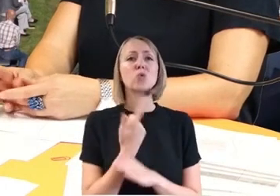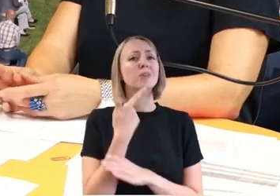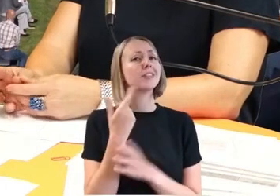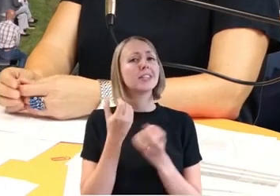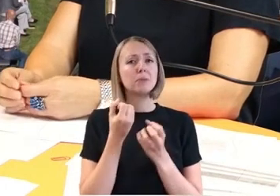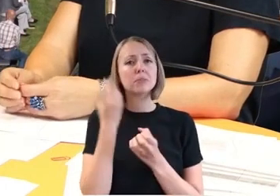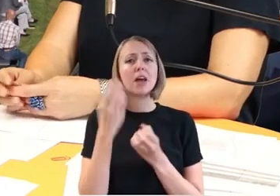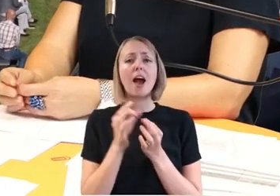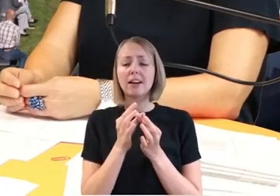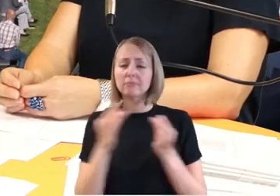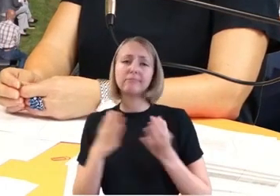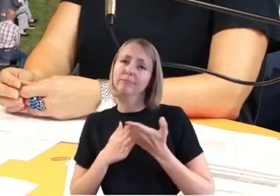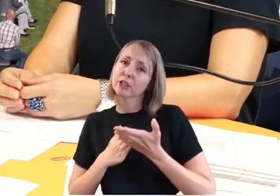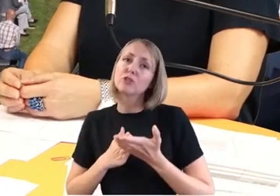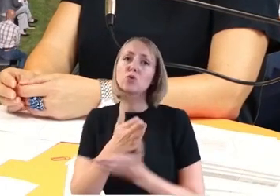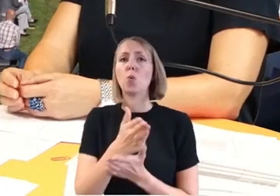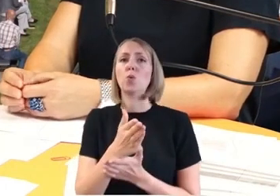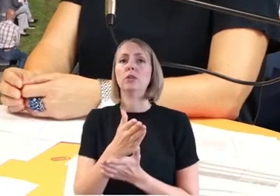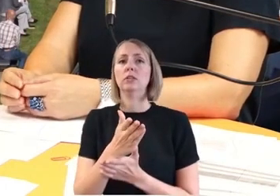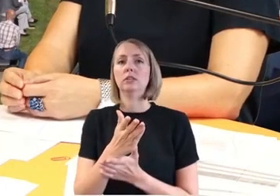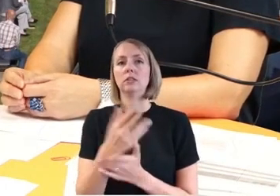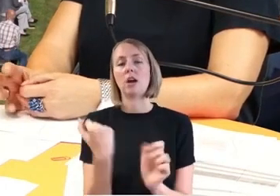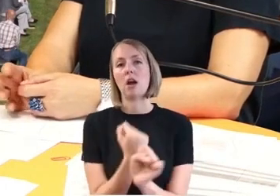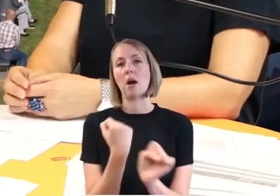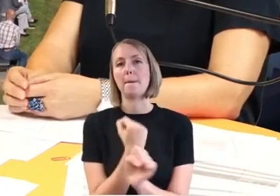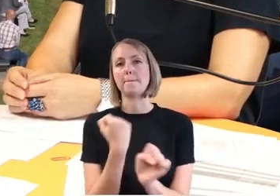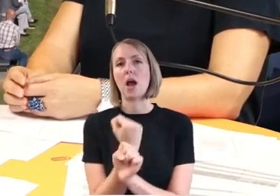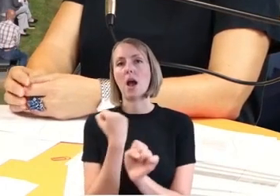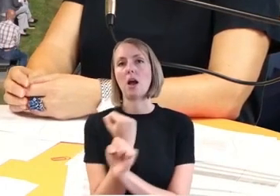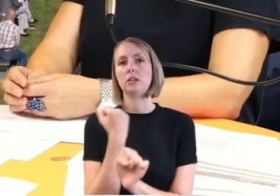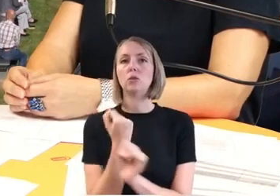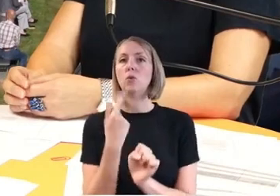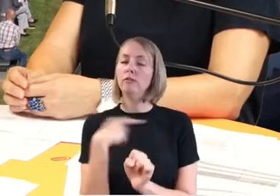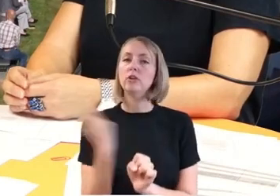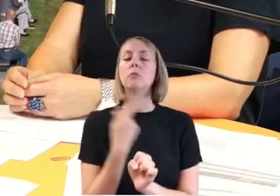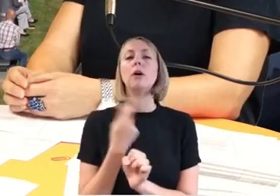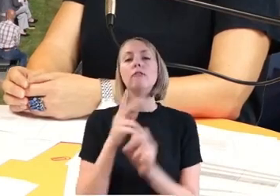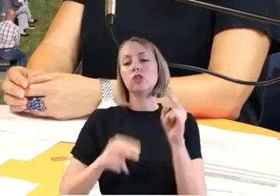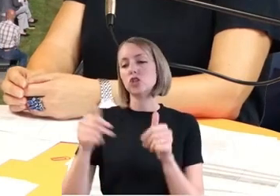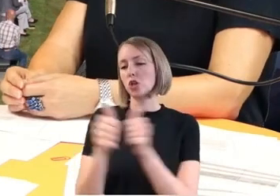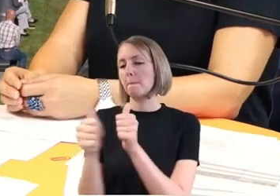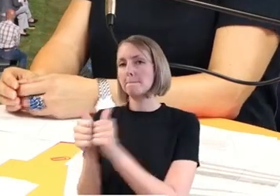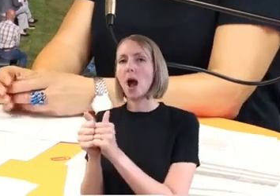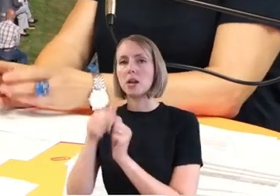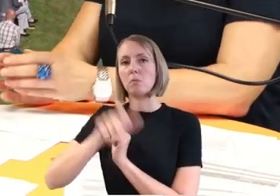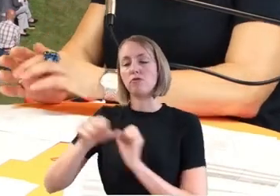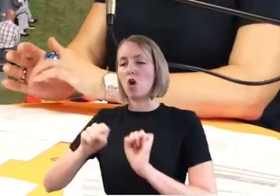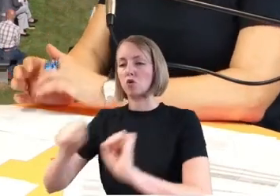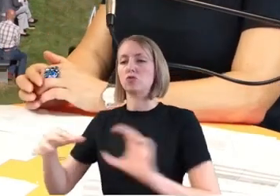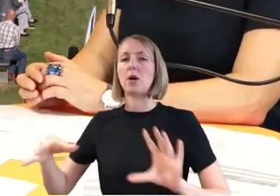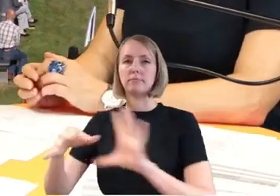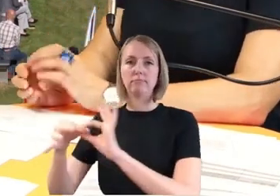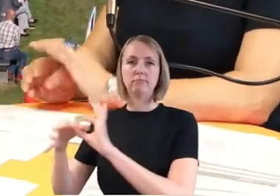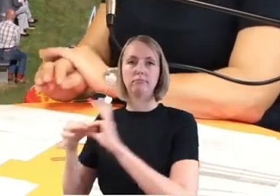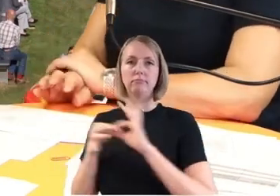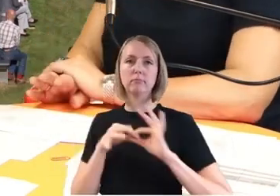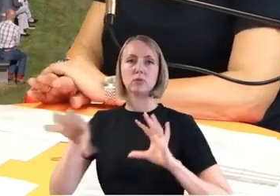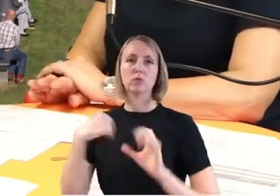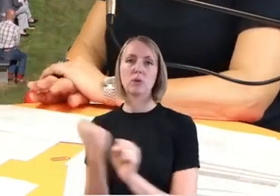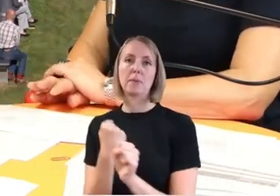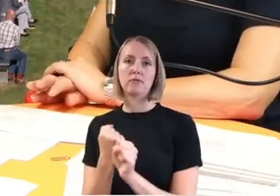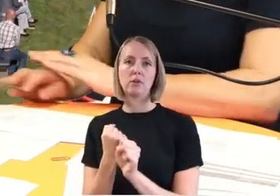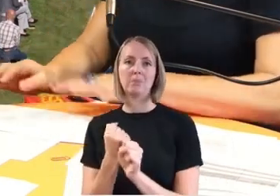unseren bewährten partnern bevölkerungsschutz in verbindung das zusammengefasst könnte man sagen wir haben drei